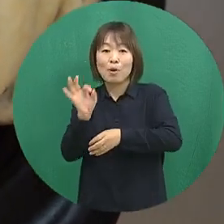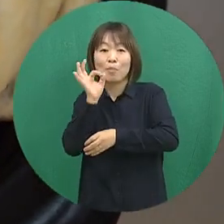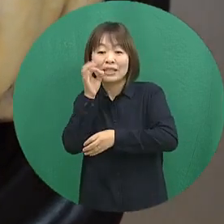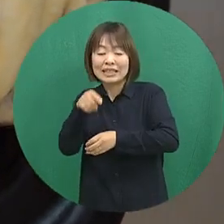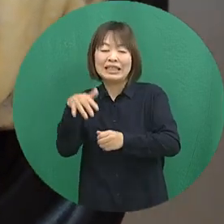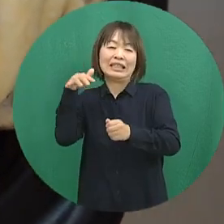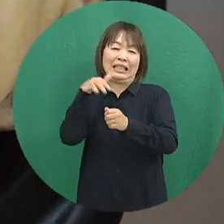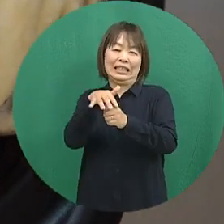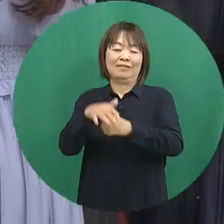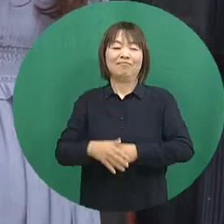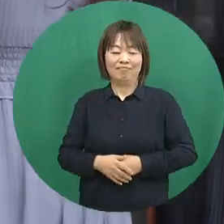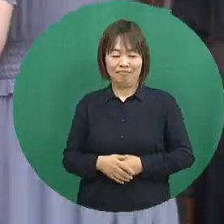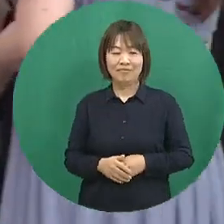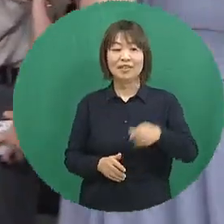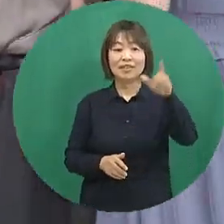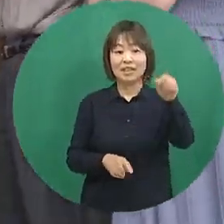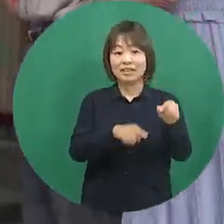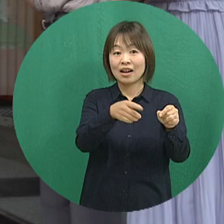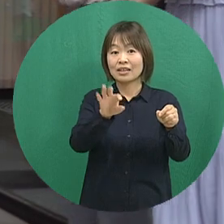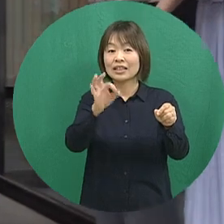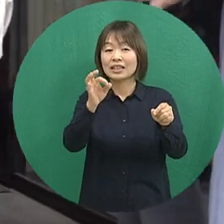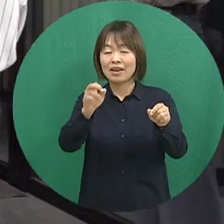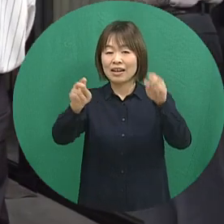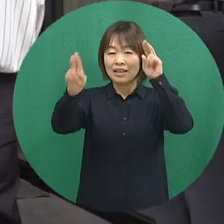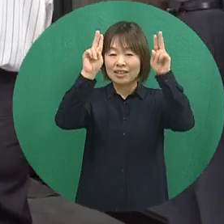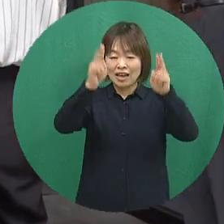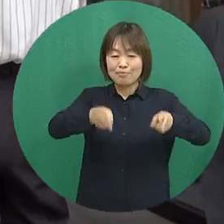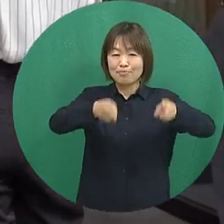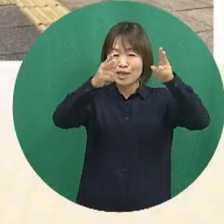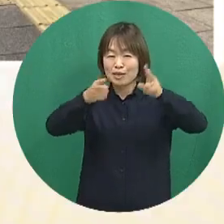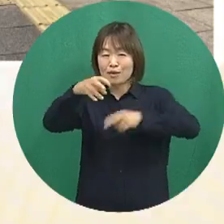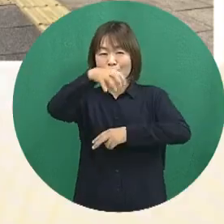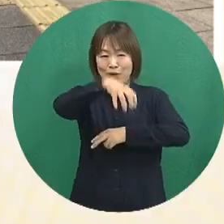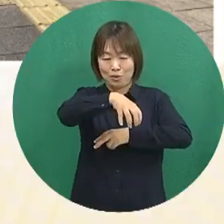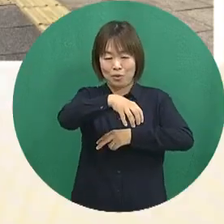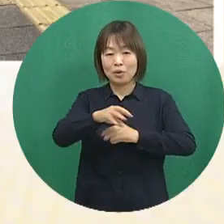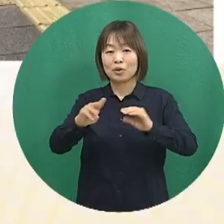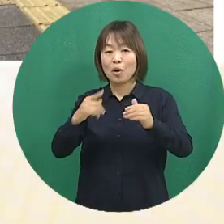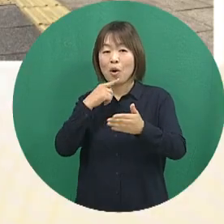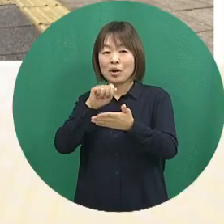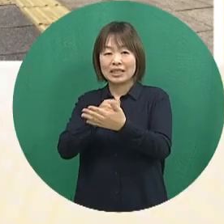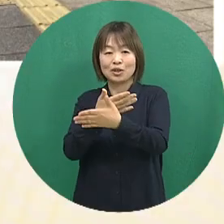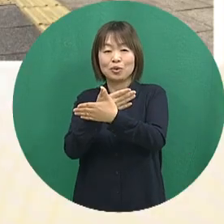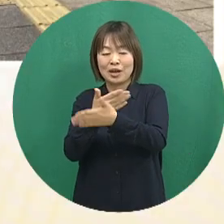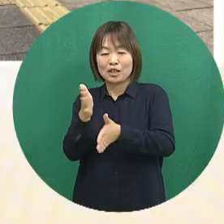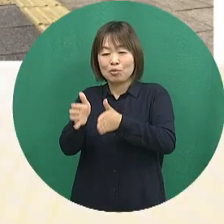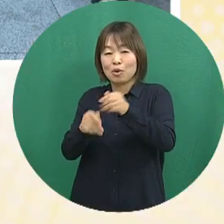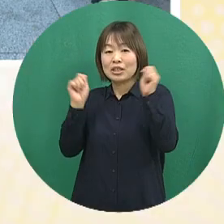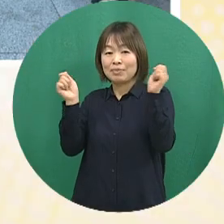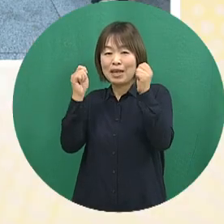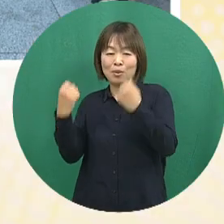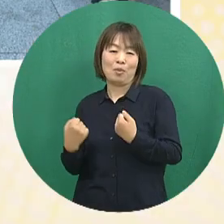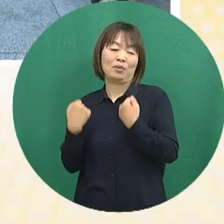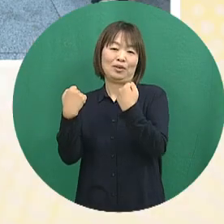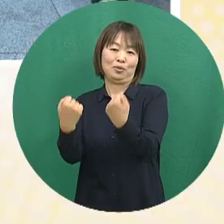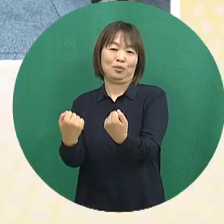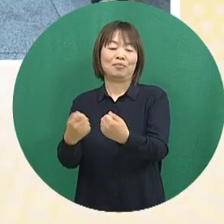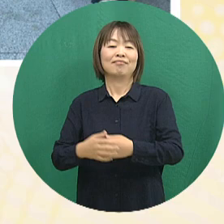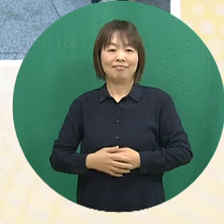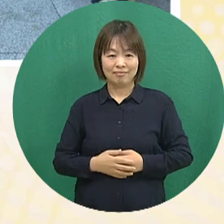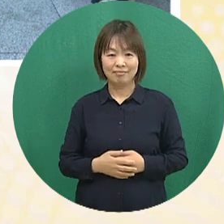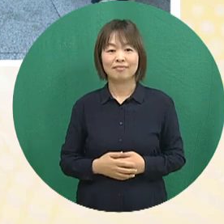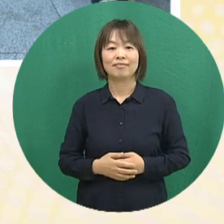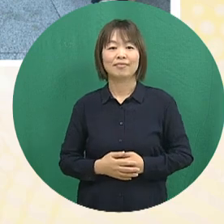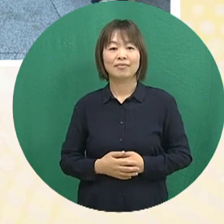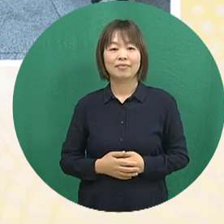飯などです。平日はオフィス街で、同日祝日はスポーツイベントなどに出店し、週5日間 PR 活